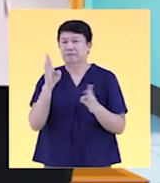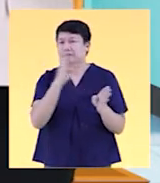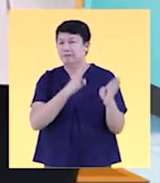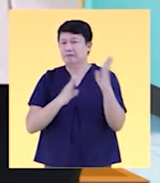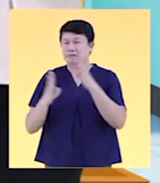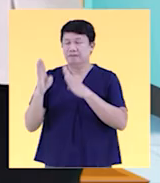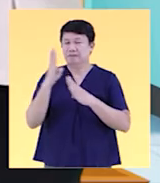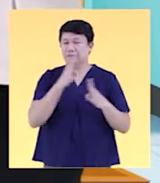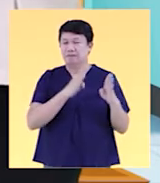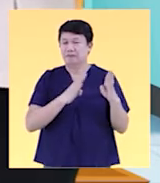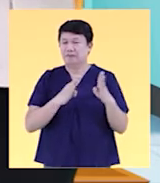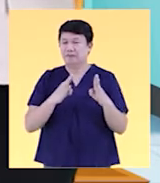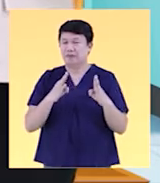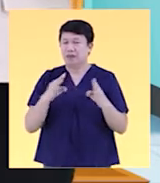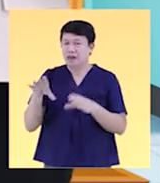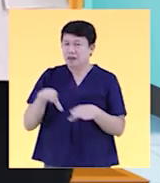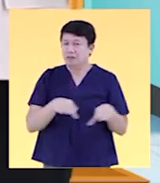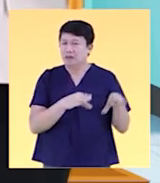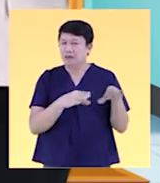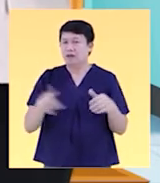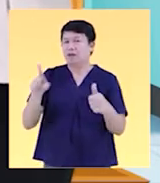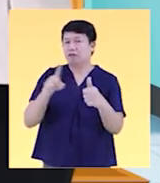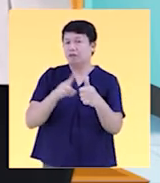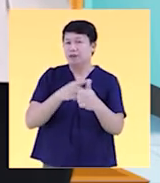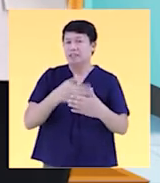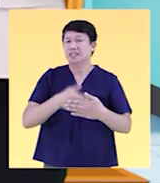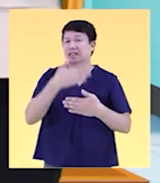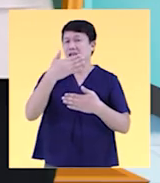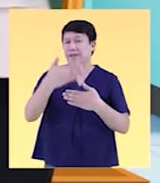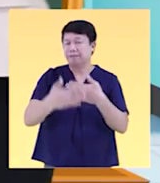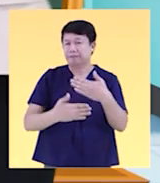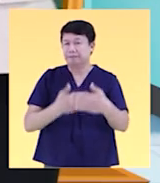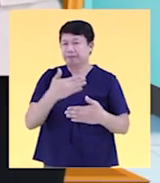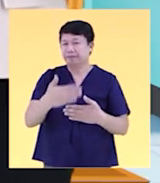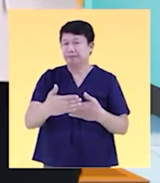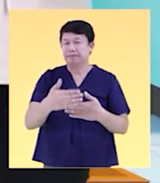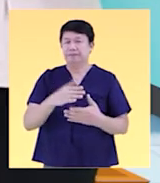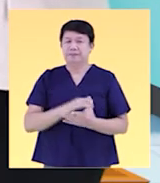word problem. Nagawa nyo na ang unang hakbang.